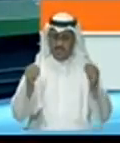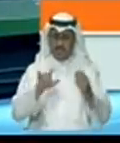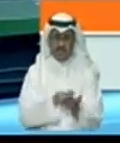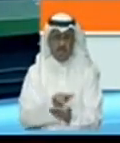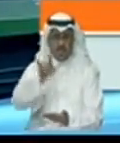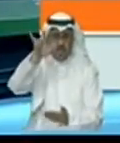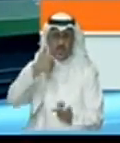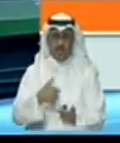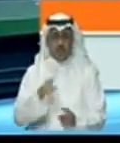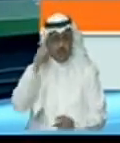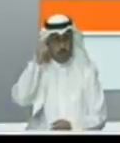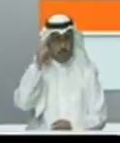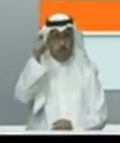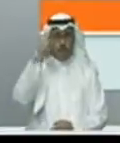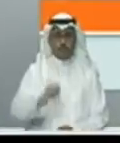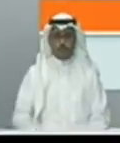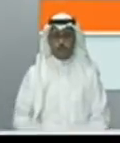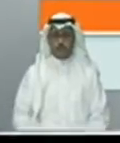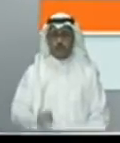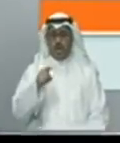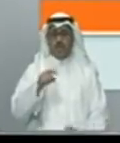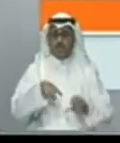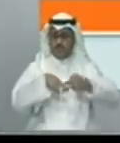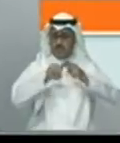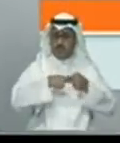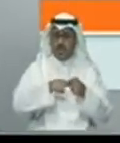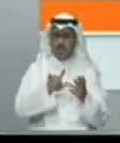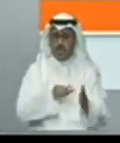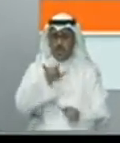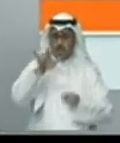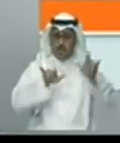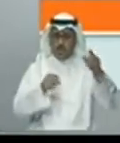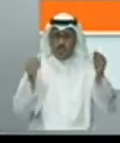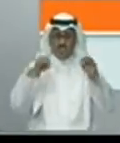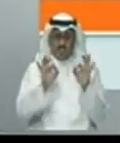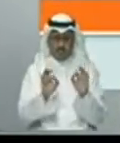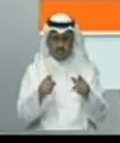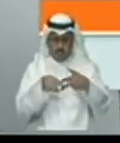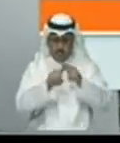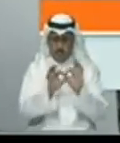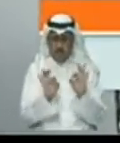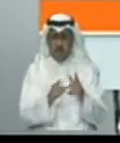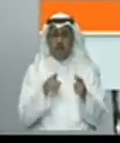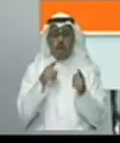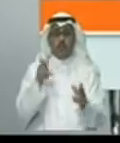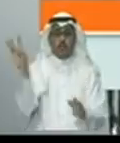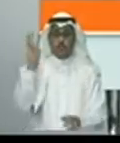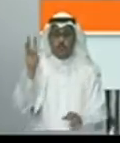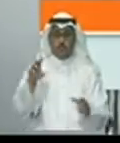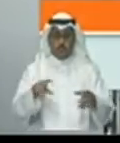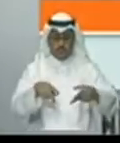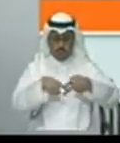الطيران الفرنسية ذات الطراز العالمي والمتخصصة في تصنيع الأجزاء الهيكلية والدقيقة وأجزاء المحركات من